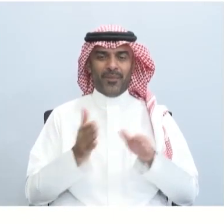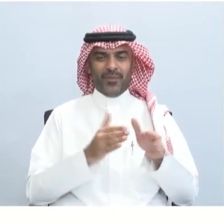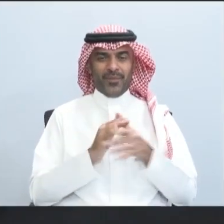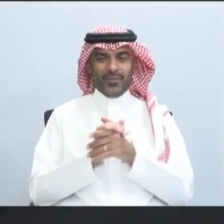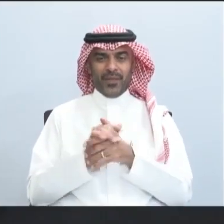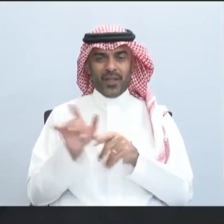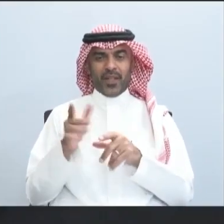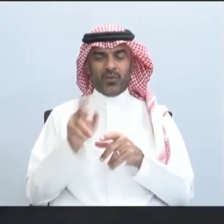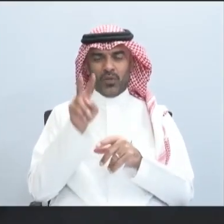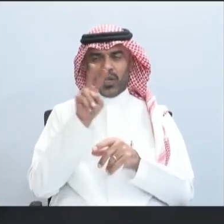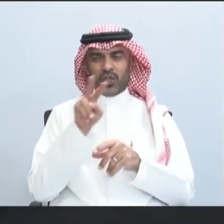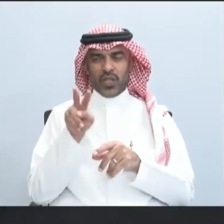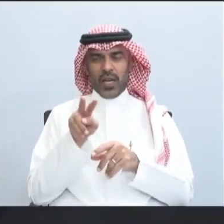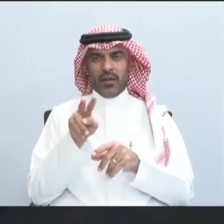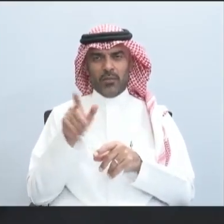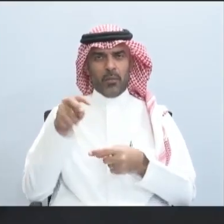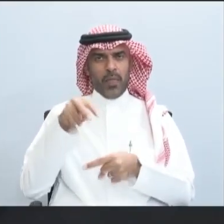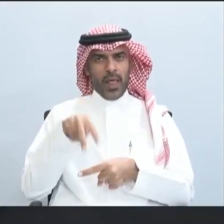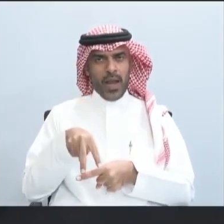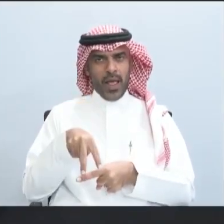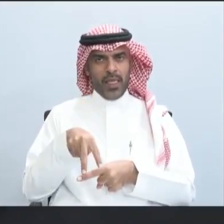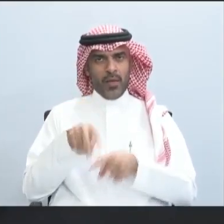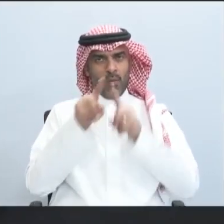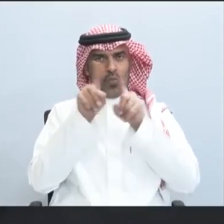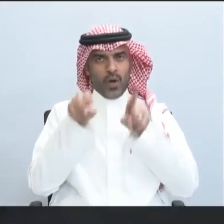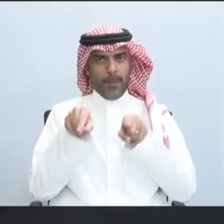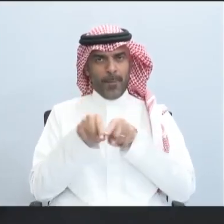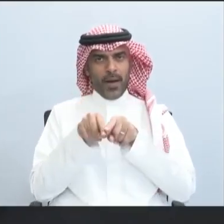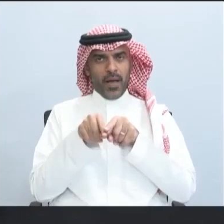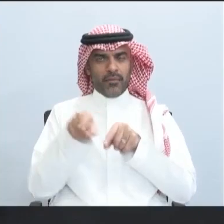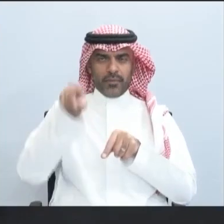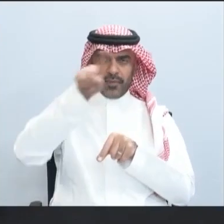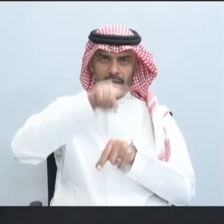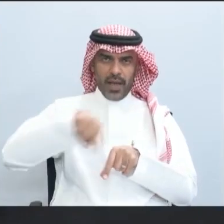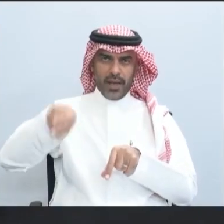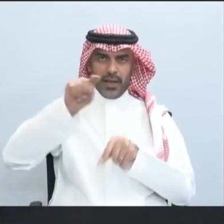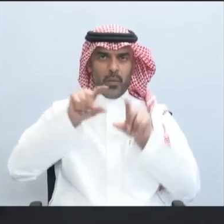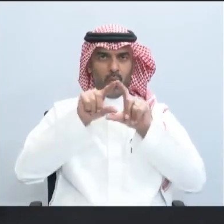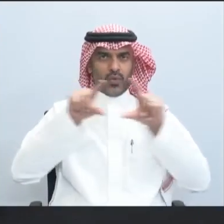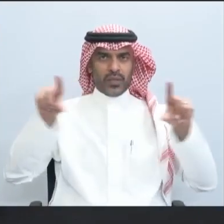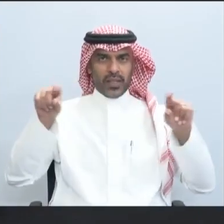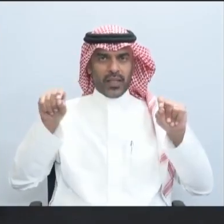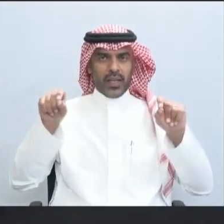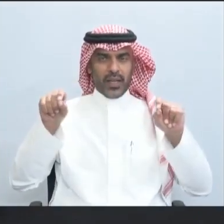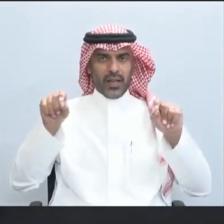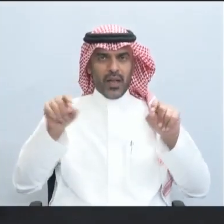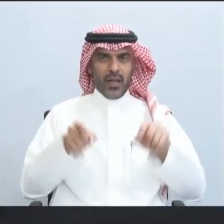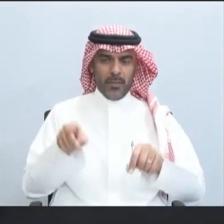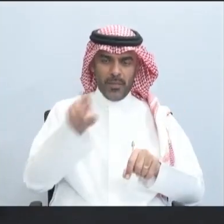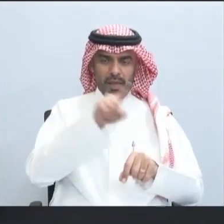اشكال هناك المثلث المربع الدائري المستطيل البيضاوي